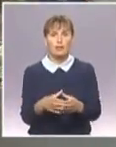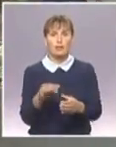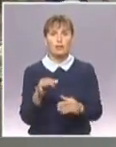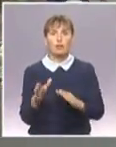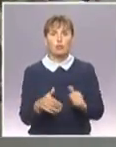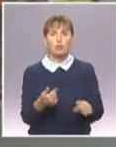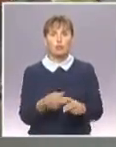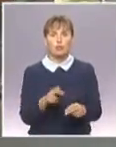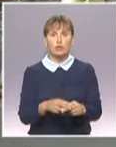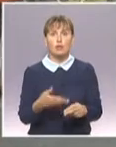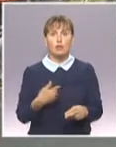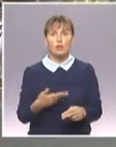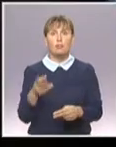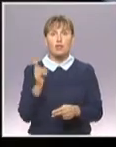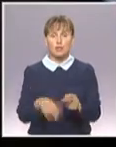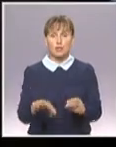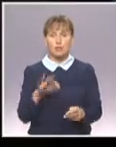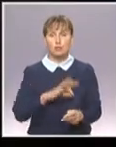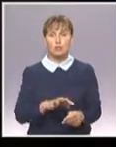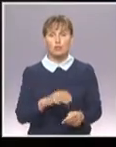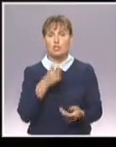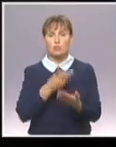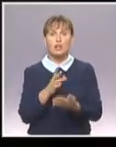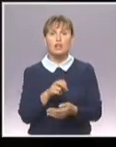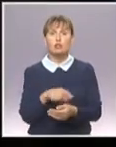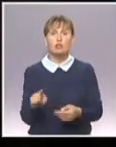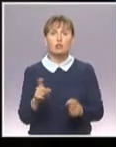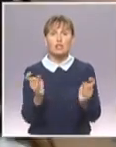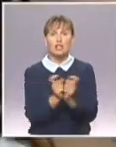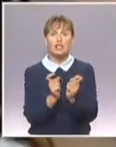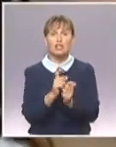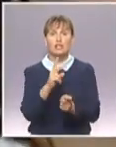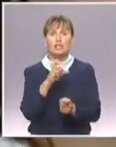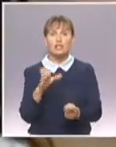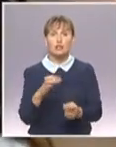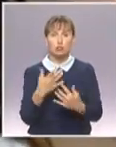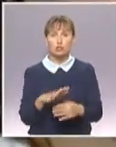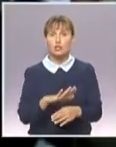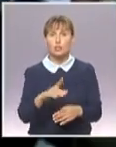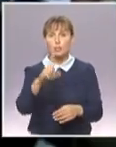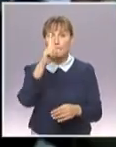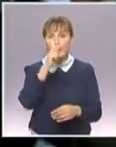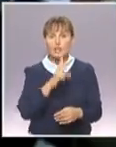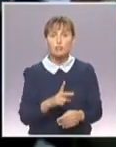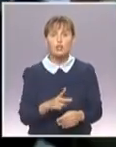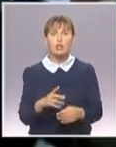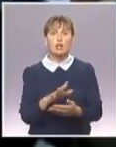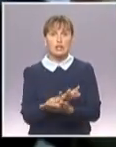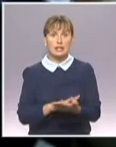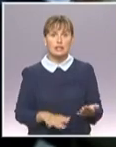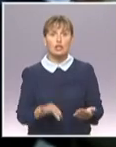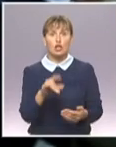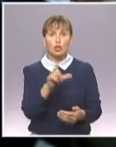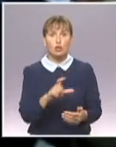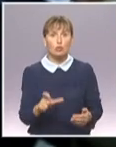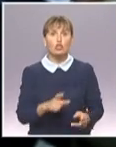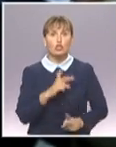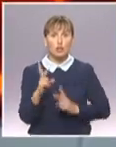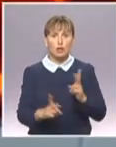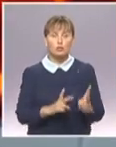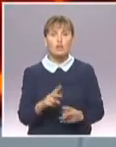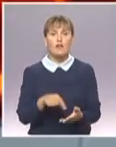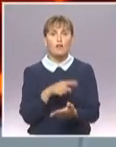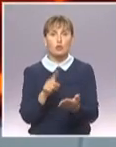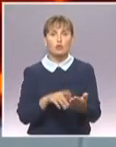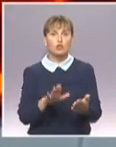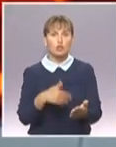после этого мы перестали пользоваться. Несмотря на то, что скандал с KSL длится не первый месяц и число возмущенных горожан растет с каждым днем, вопросы